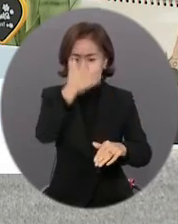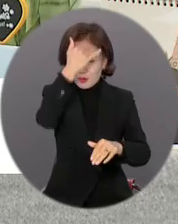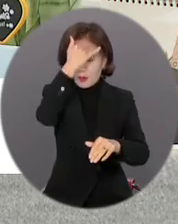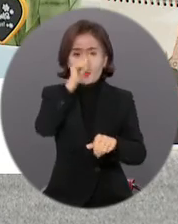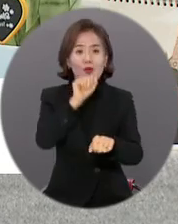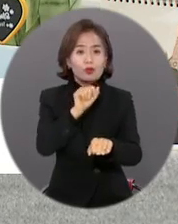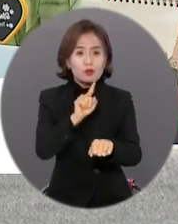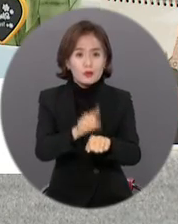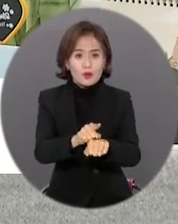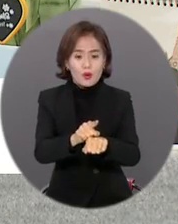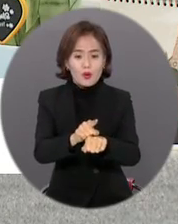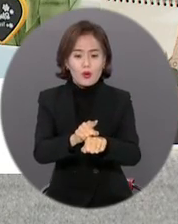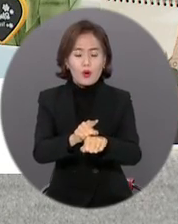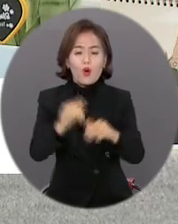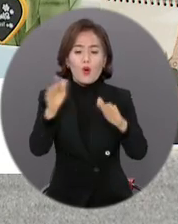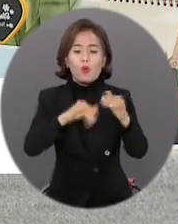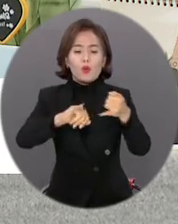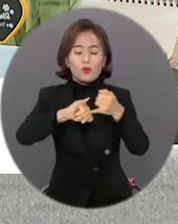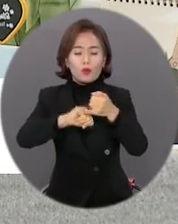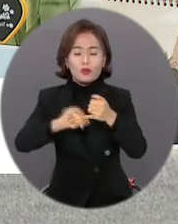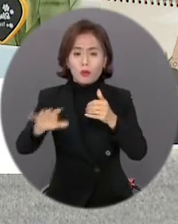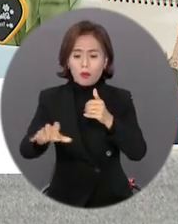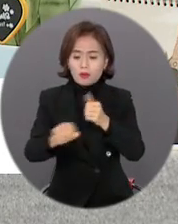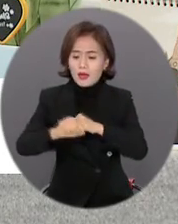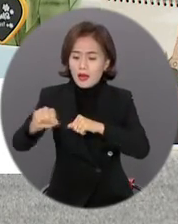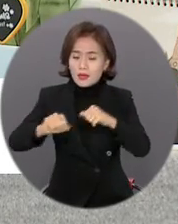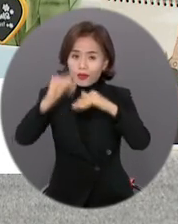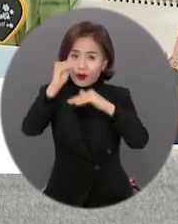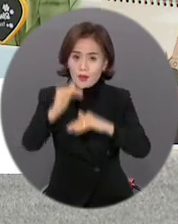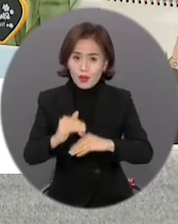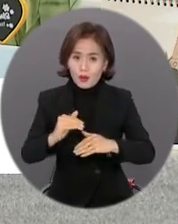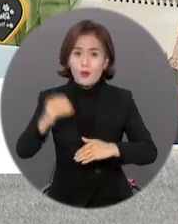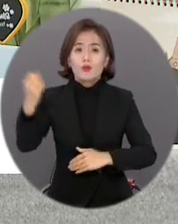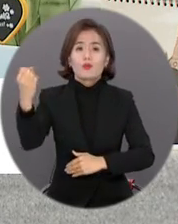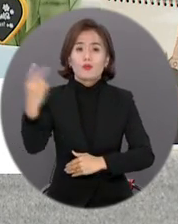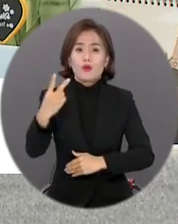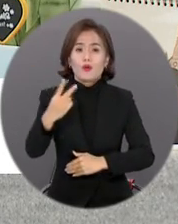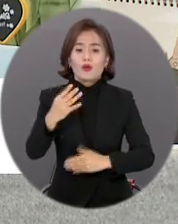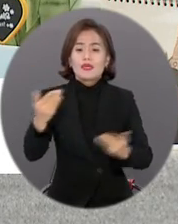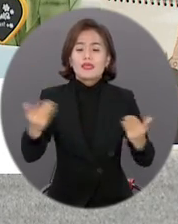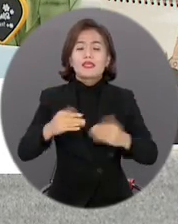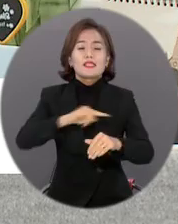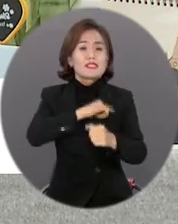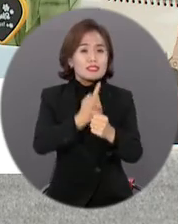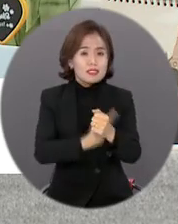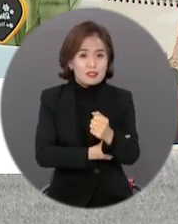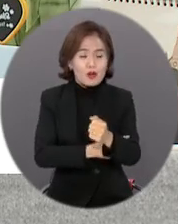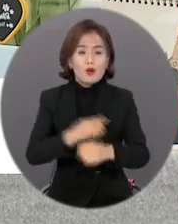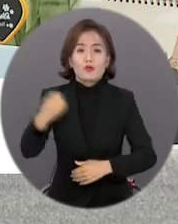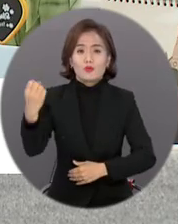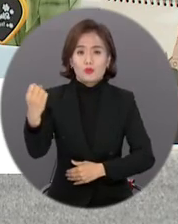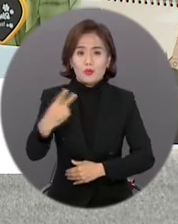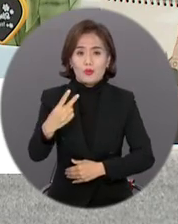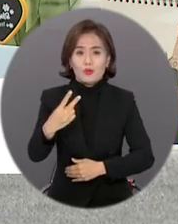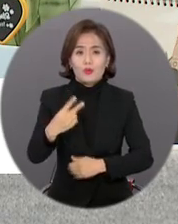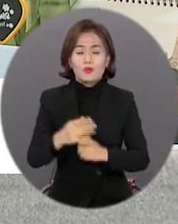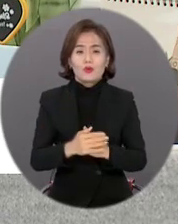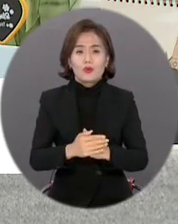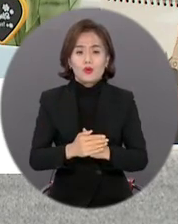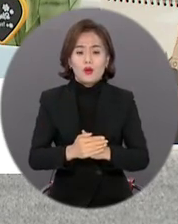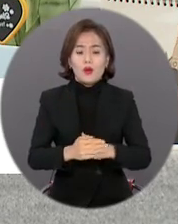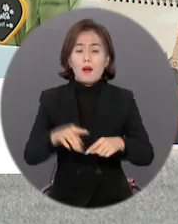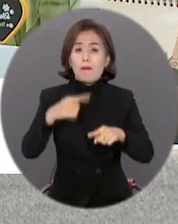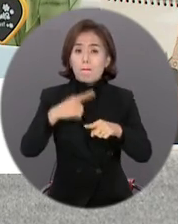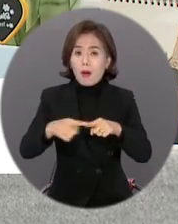도덕성과 공약의 정합성과 이행사항, 그리고 직무능력, 그리고